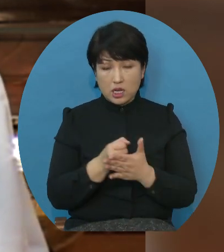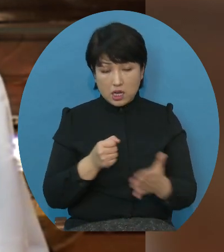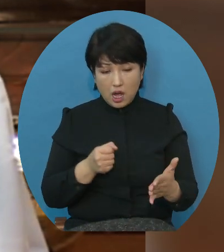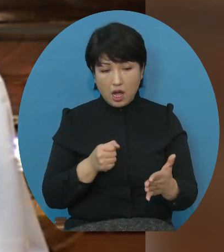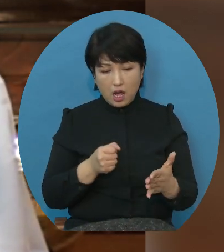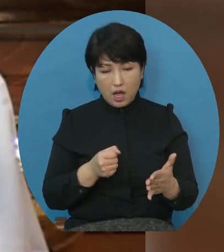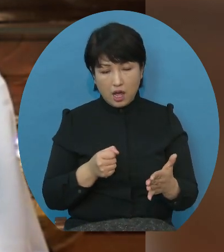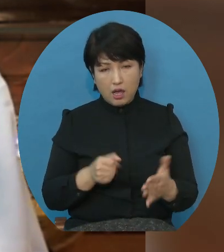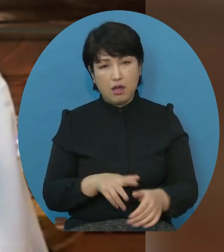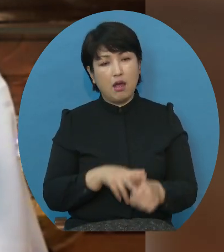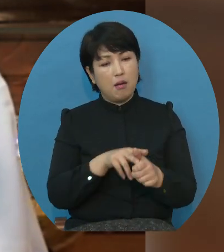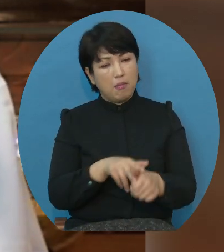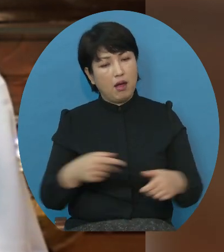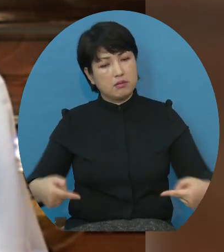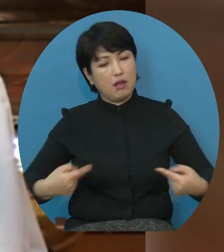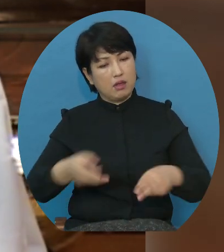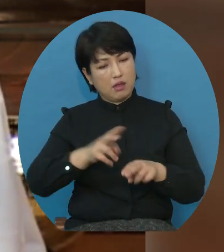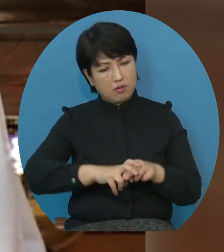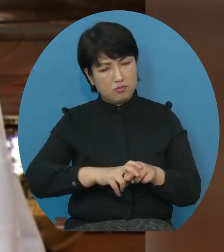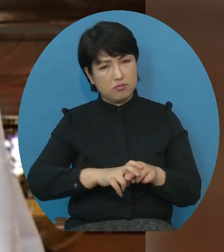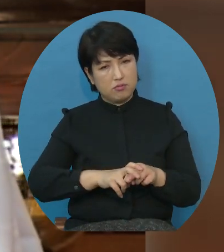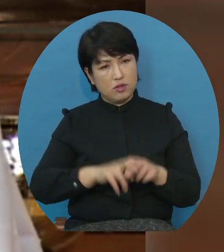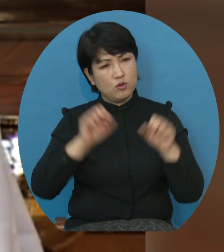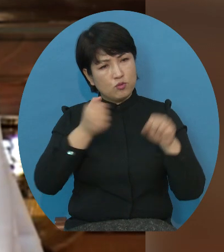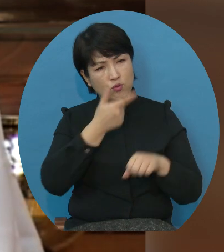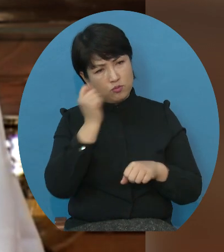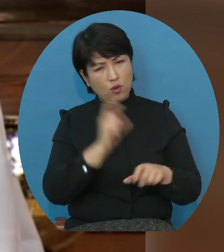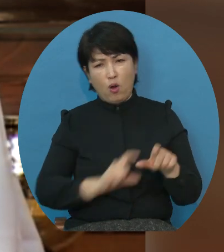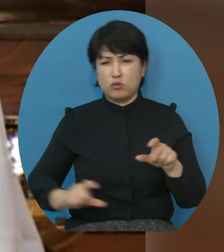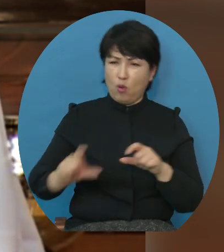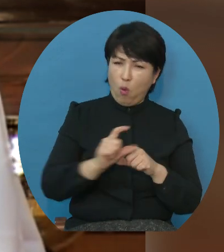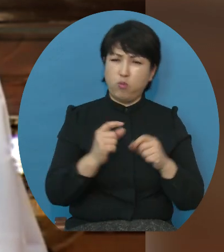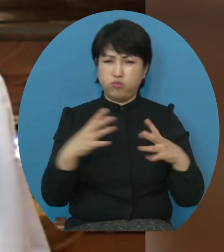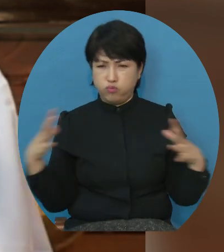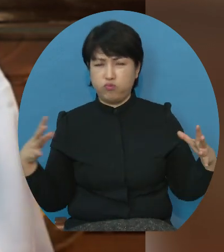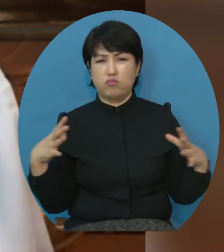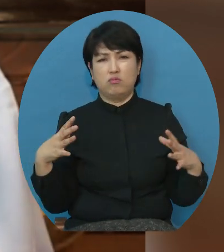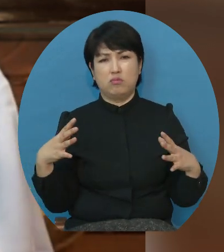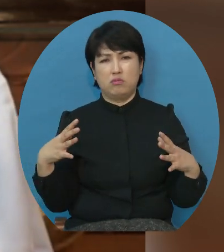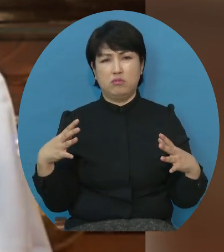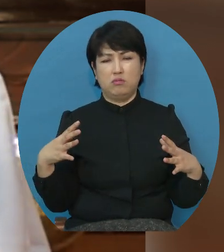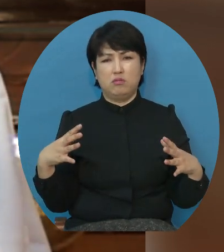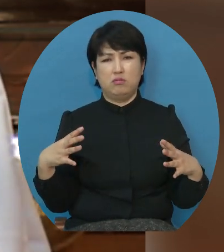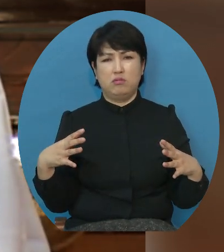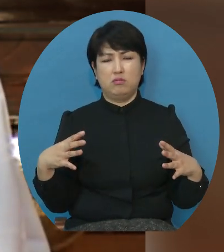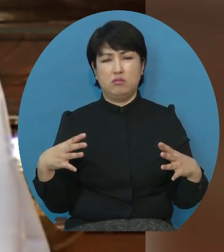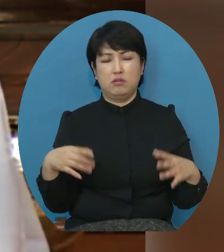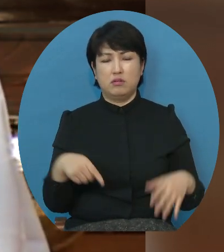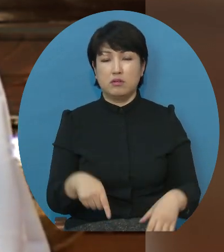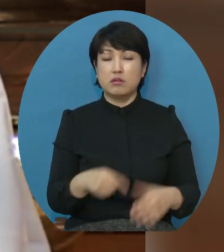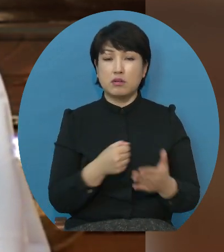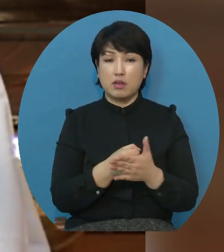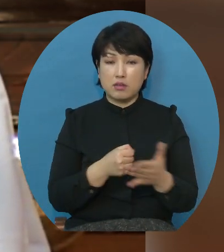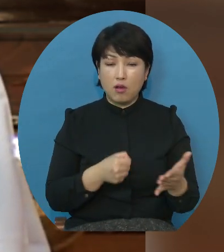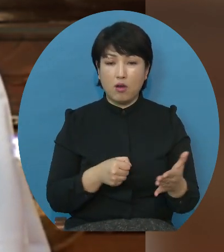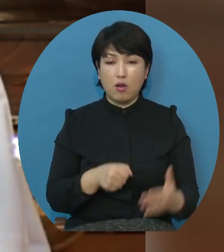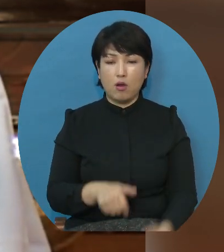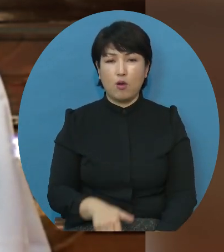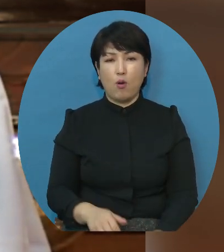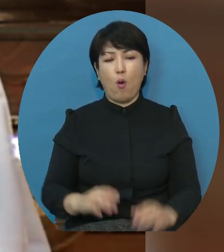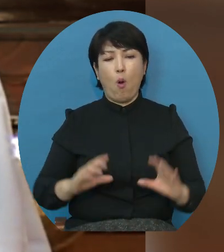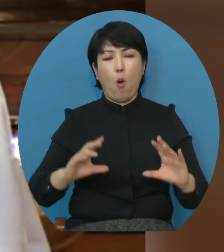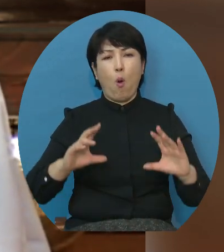차를 타게 되고 운동부족으로 더 뚱뚱해 직 그래서 는 완전히 그 표현에 보면